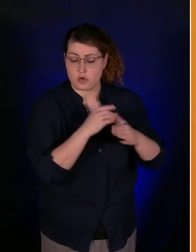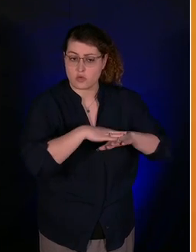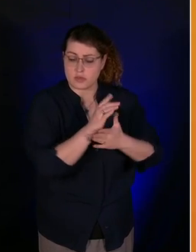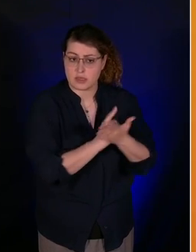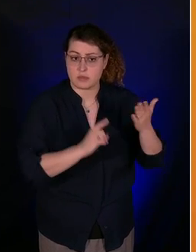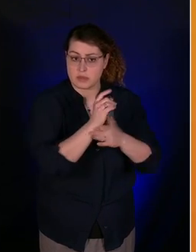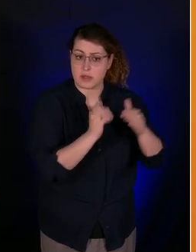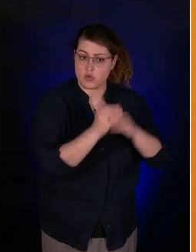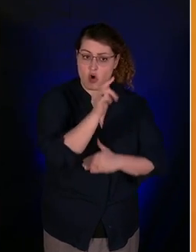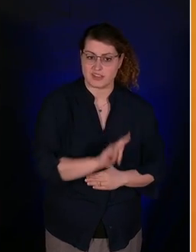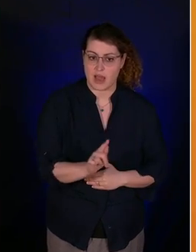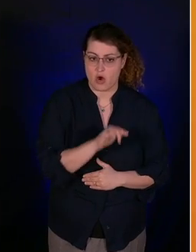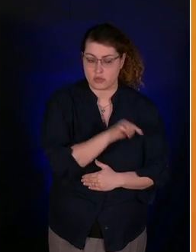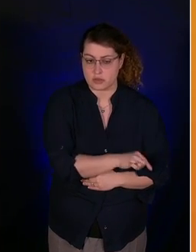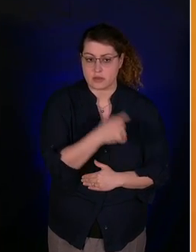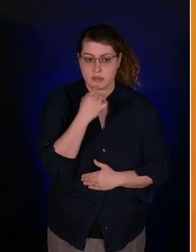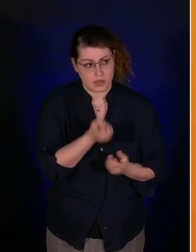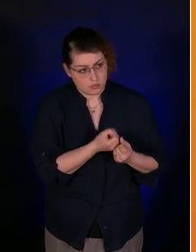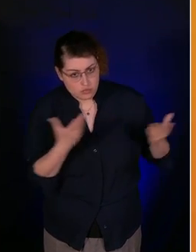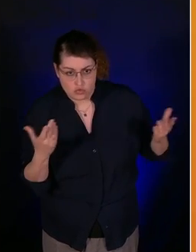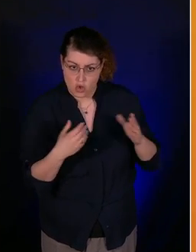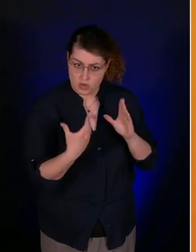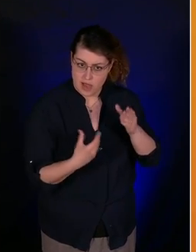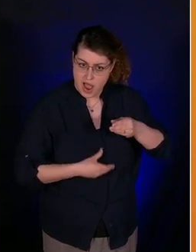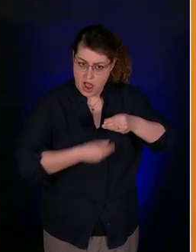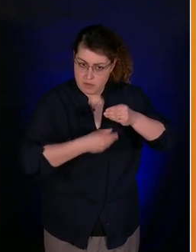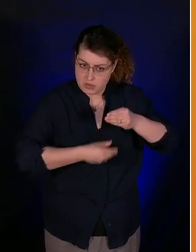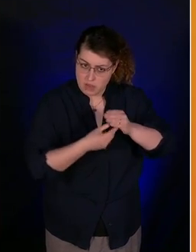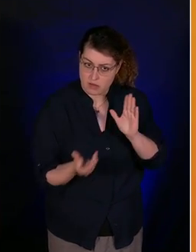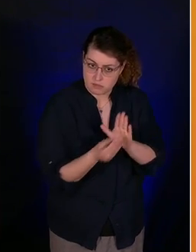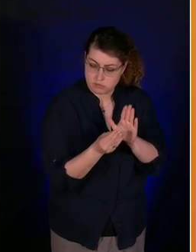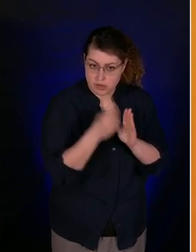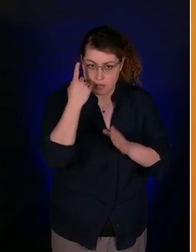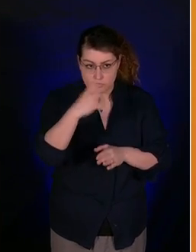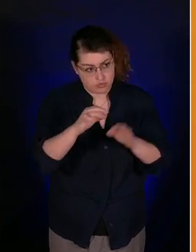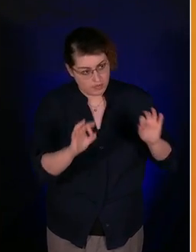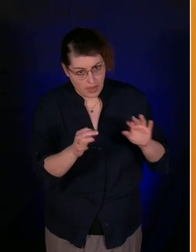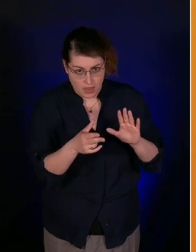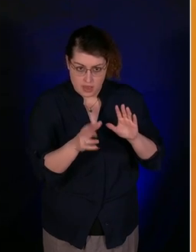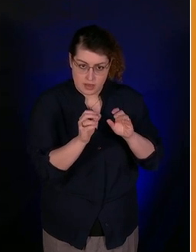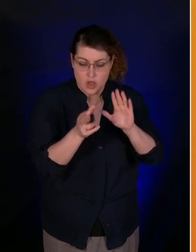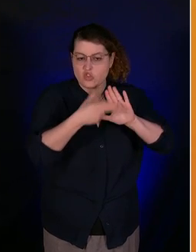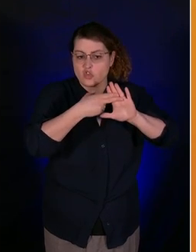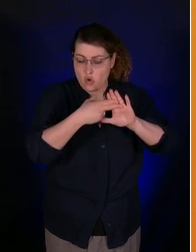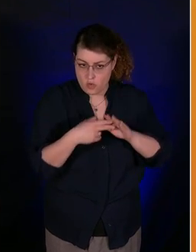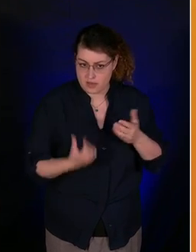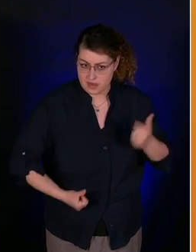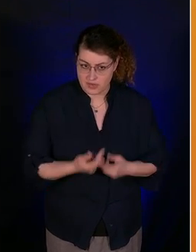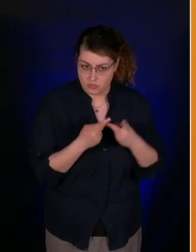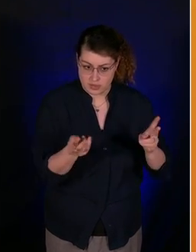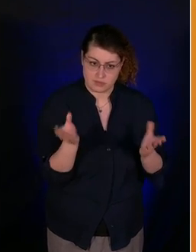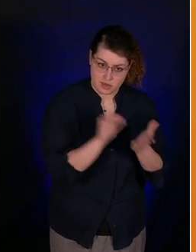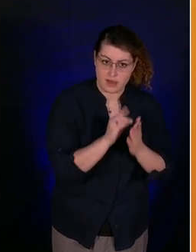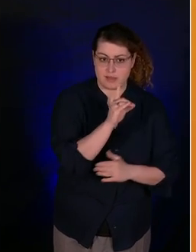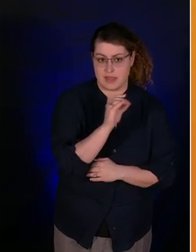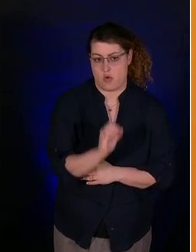la Haute-Garonne ont porté plusieurs amendements pour introduire la notion de service public dans le document d'orientation